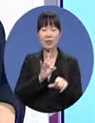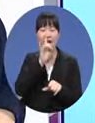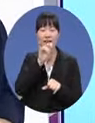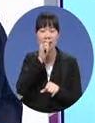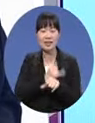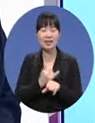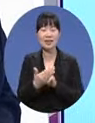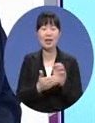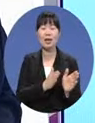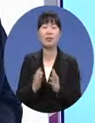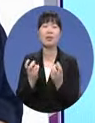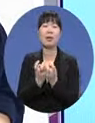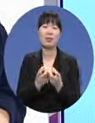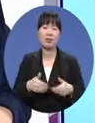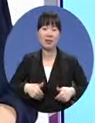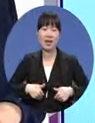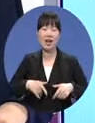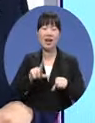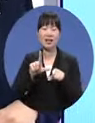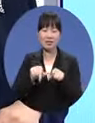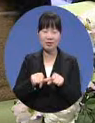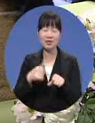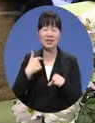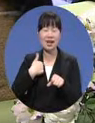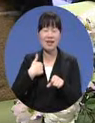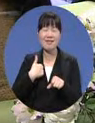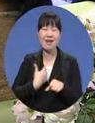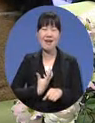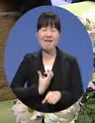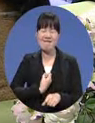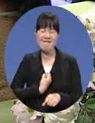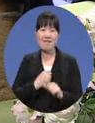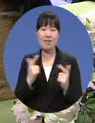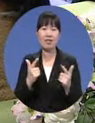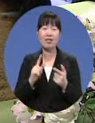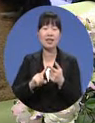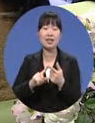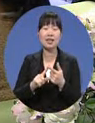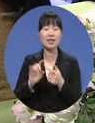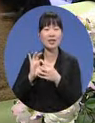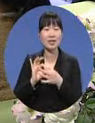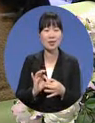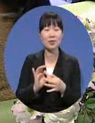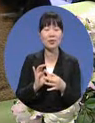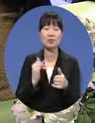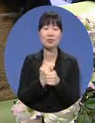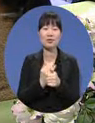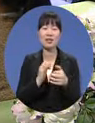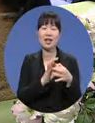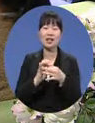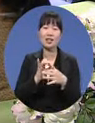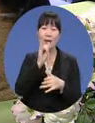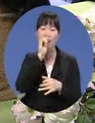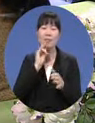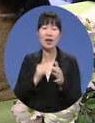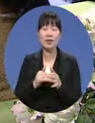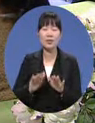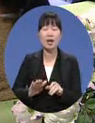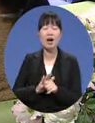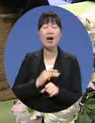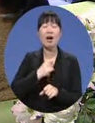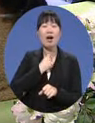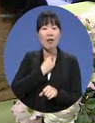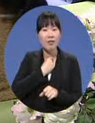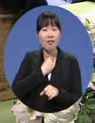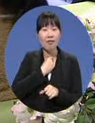있고의 대비책도 있어야 돼. 그렇죠. 그래야 쿨해져. 그렇죠. 쿨해져야 이게 또 유지가 돼요. 그러니까 뭐 오늘 사랑하고 싶은데